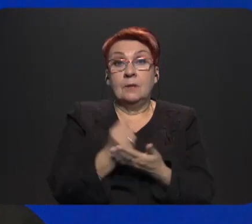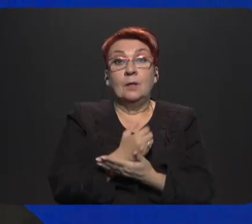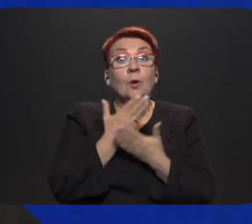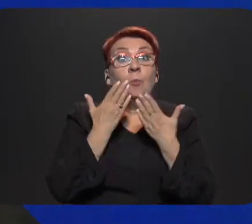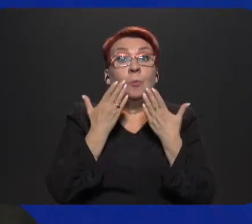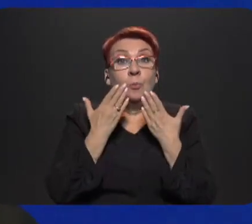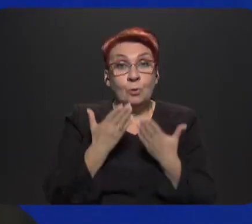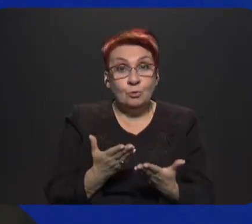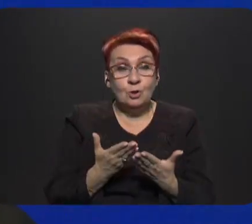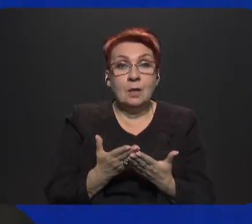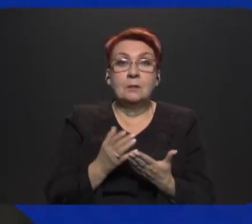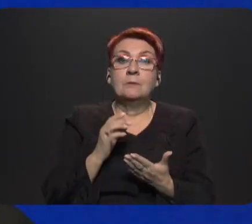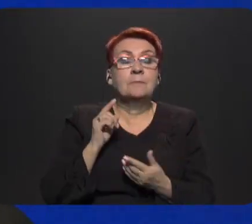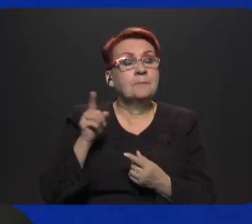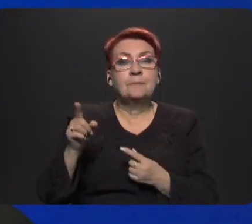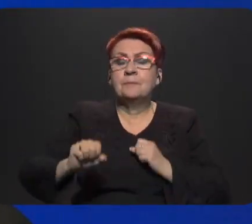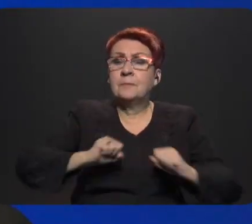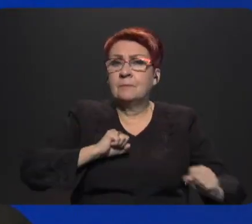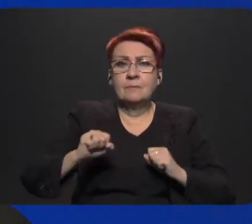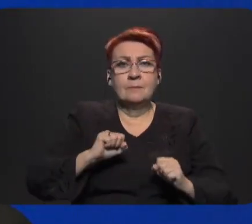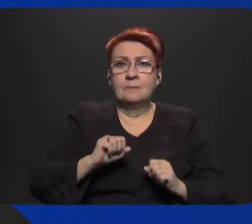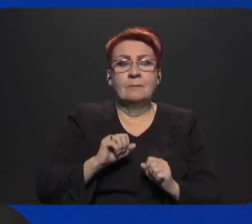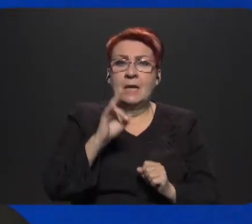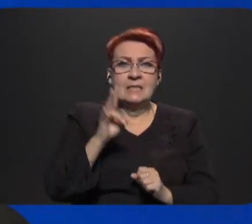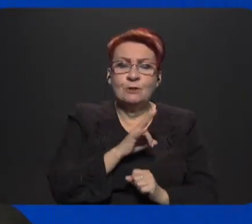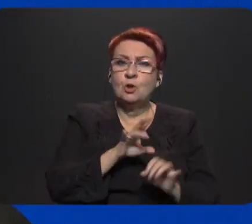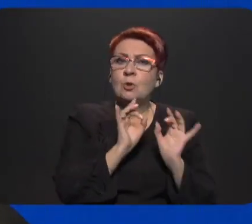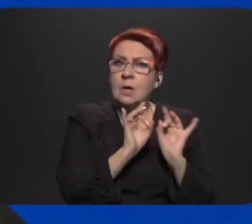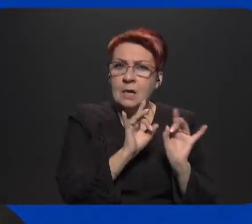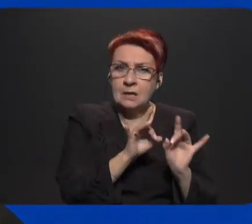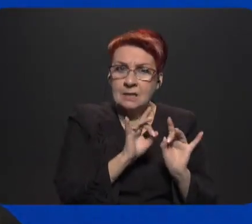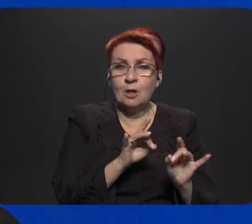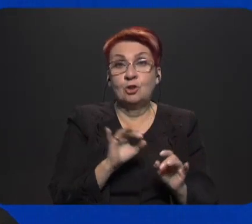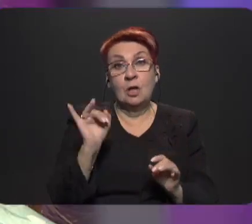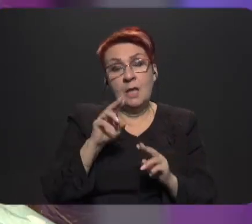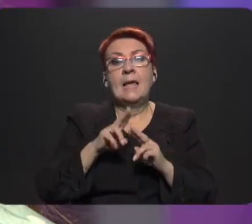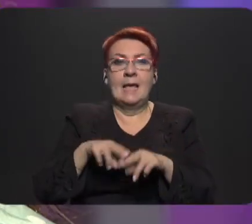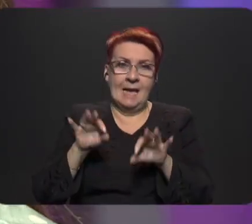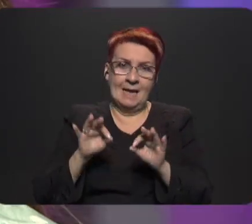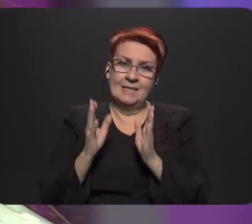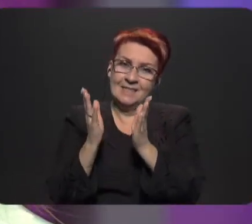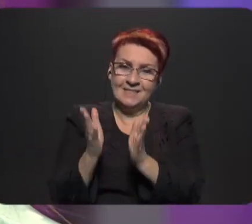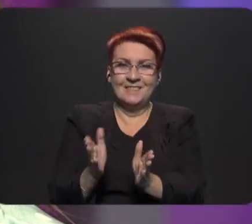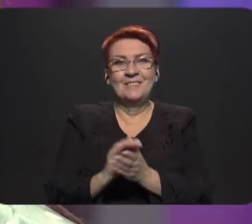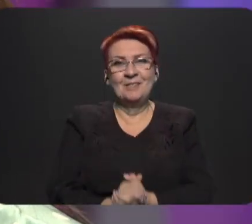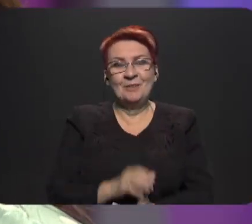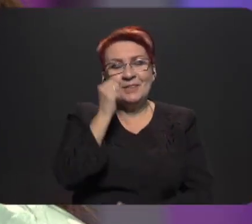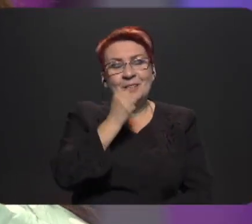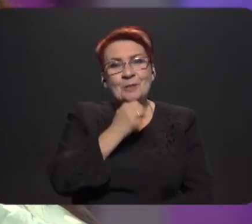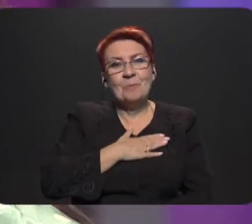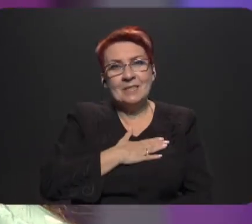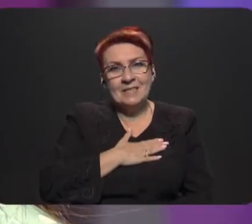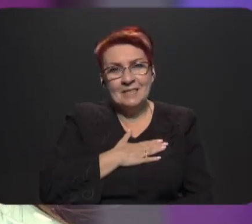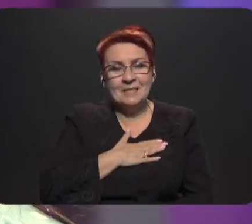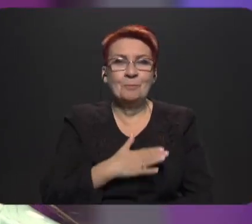получается, прийти к священнику и сказать, изложить всю эту ситуацию и креститься. Спасибо. Напомню,